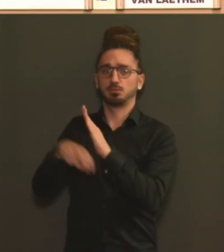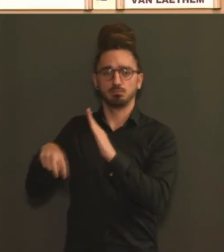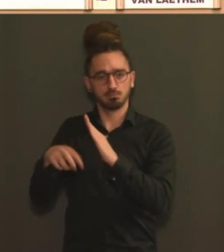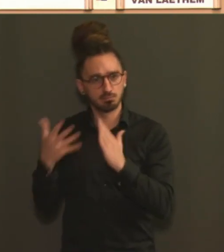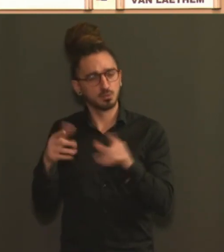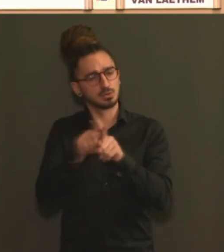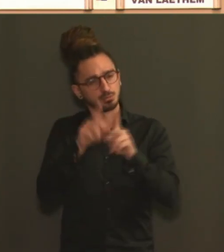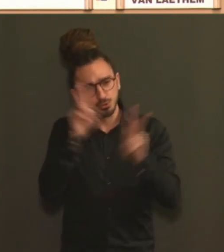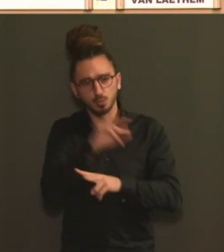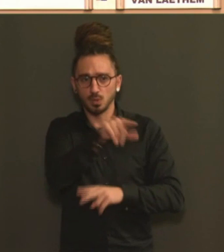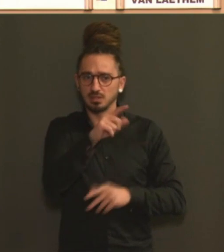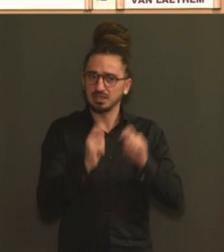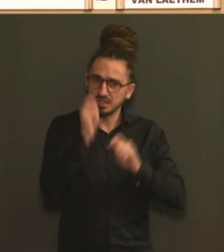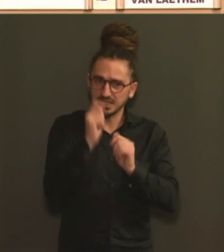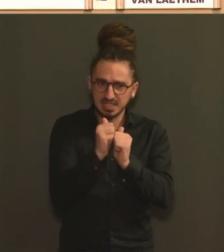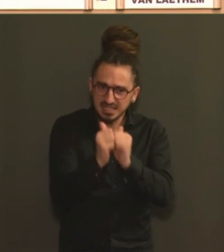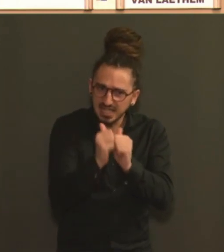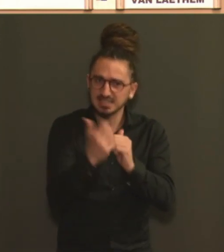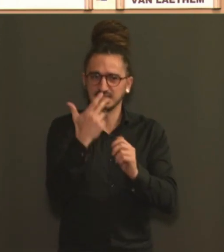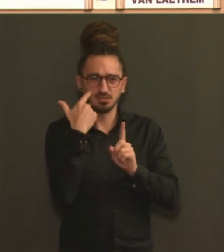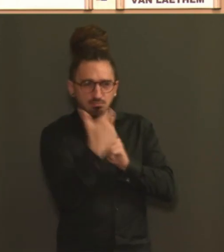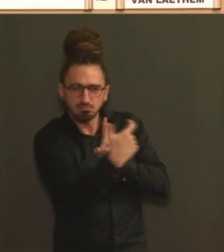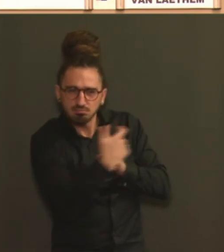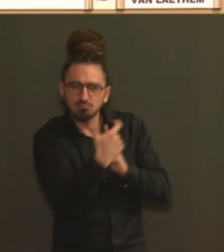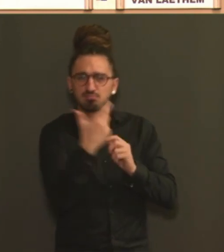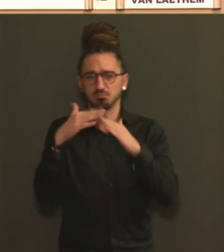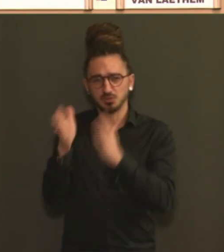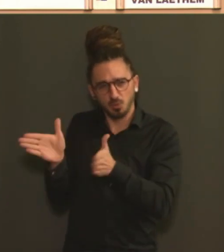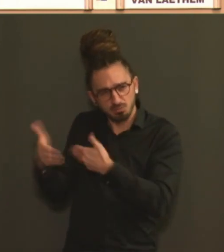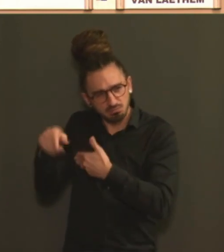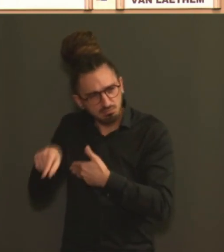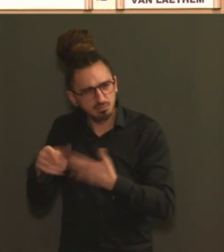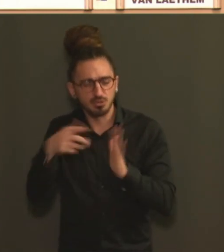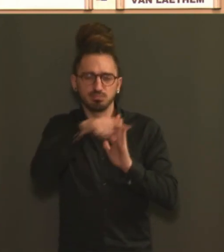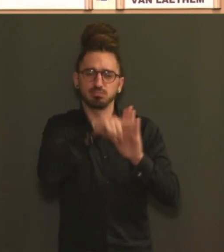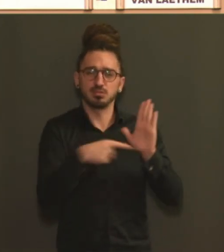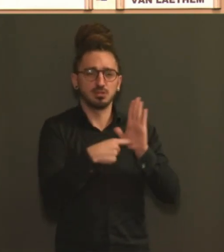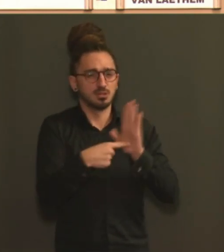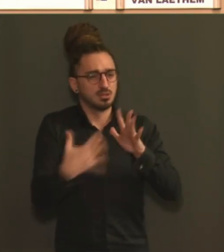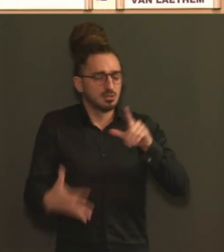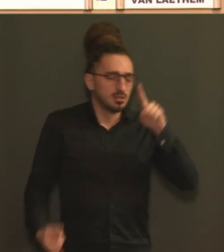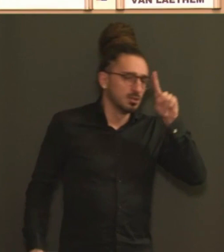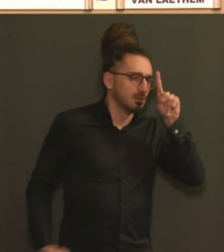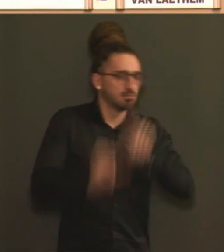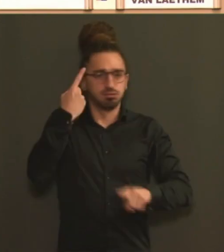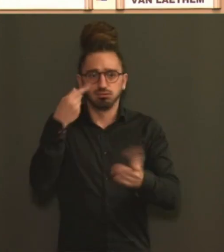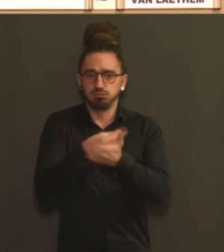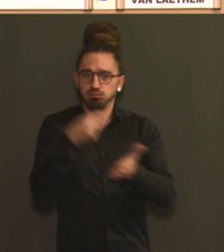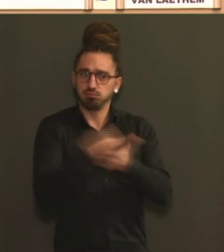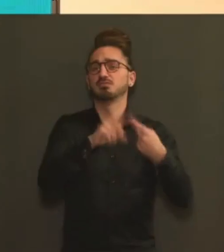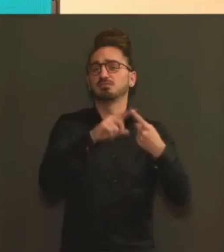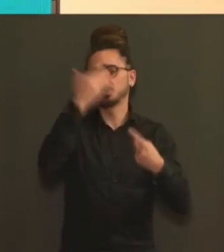quarantaine ou l'isolement restent des pierres élémentaires dans la lutte contre la propagation du